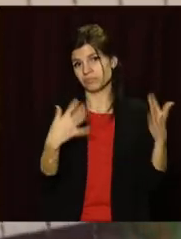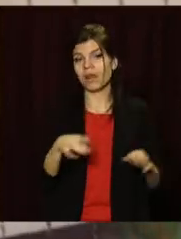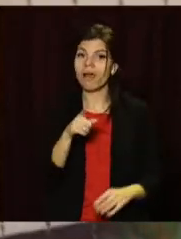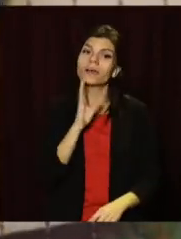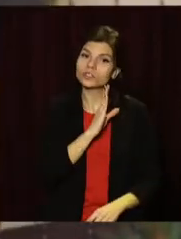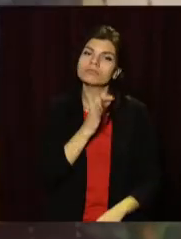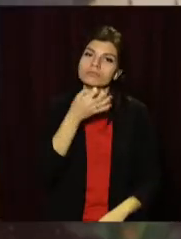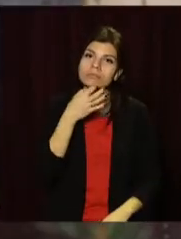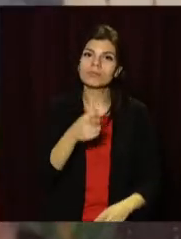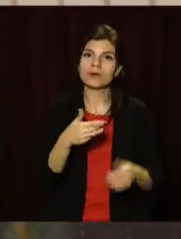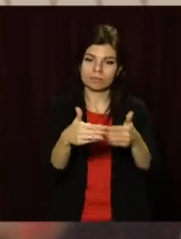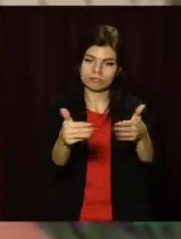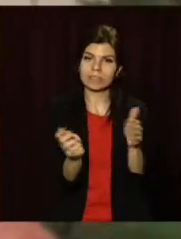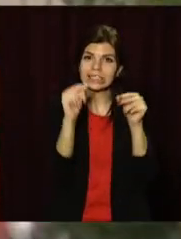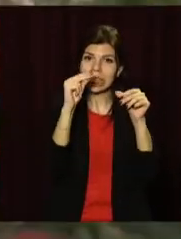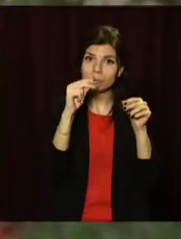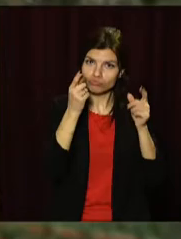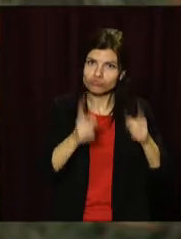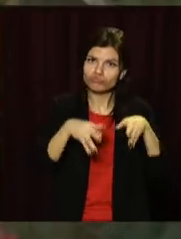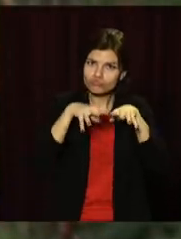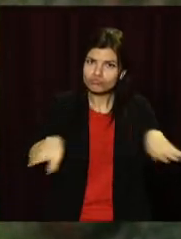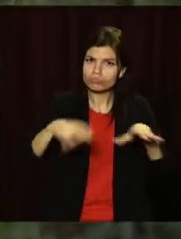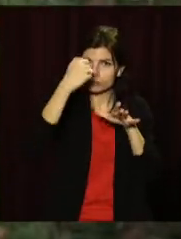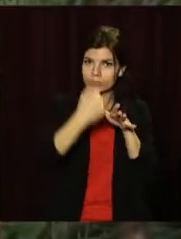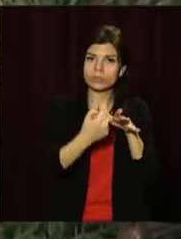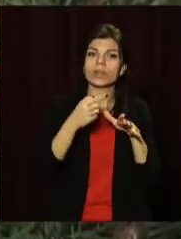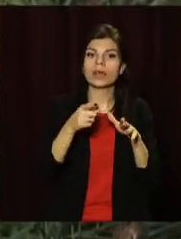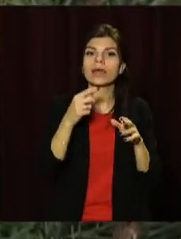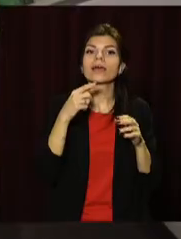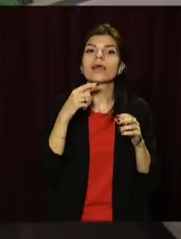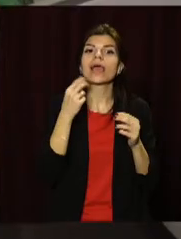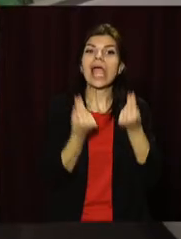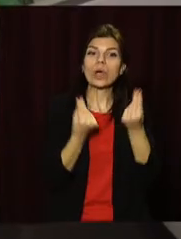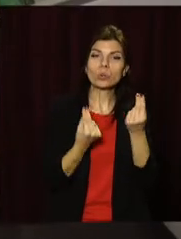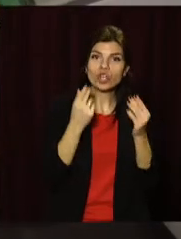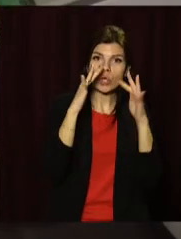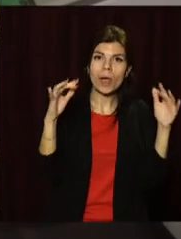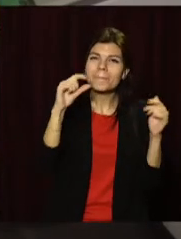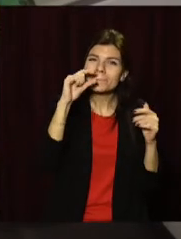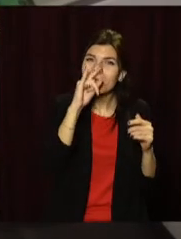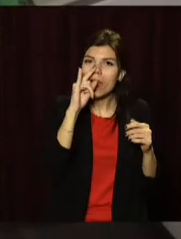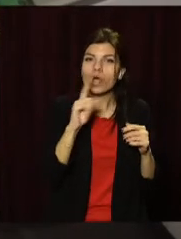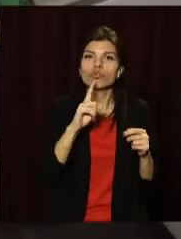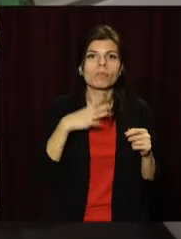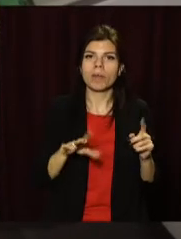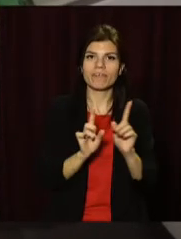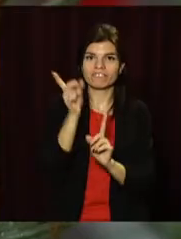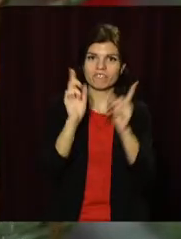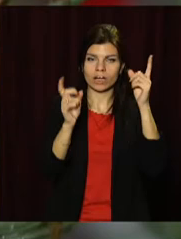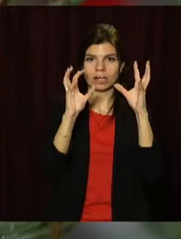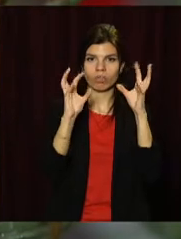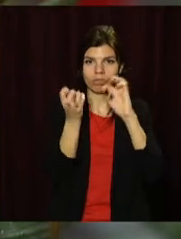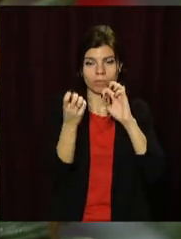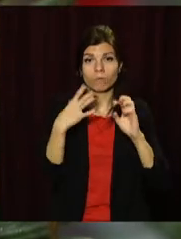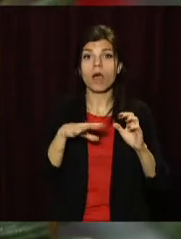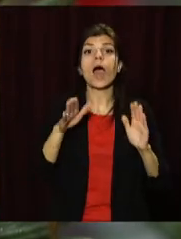горщику. Прикрашає її маленькими та легкими іграшками, аби не травмувати гілочки. Доглядає за деревом до весни, а потім висаджує в батьків